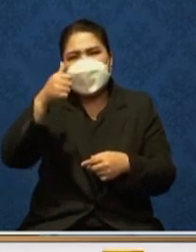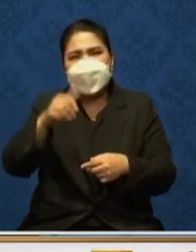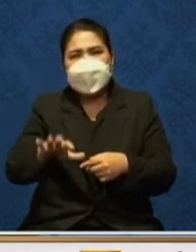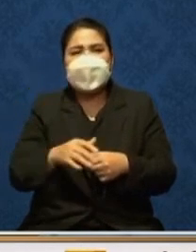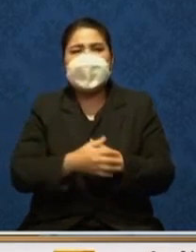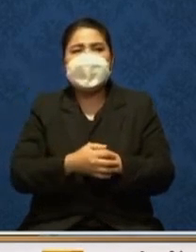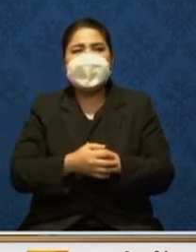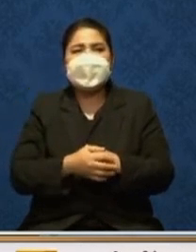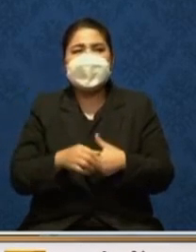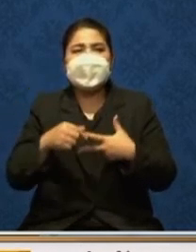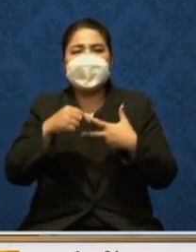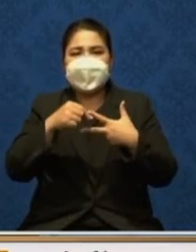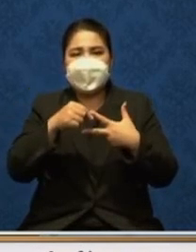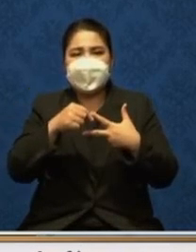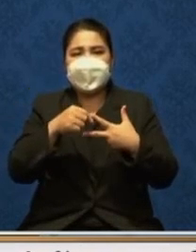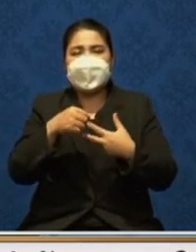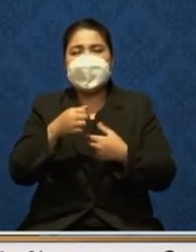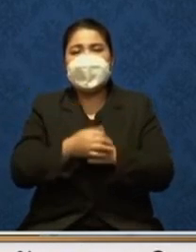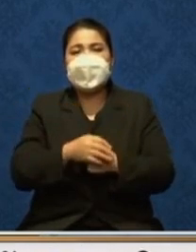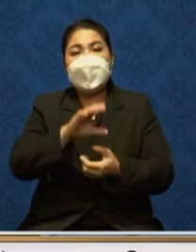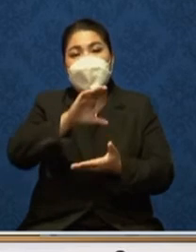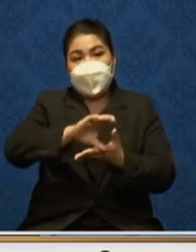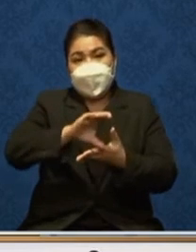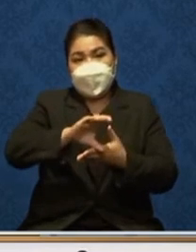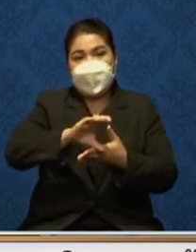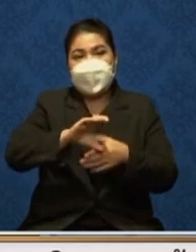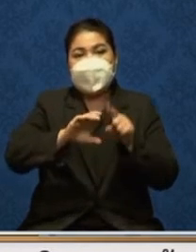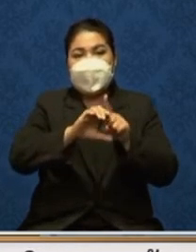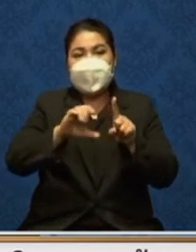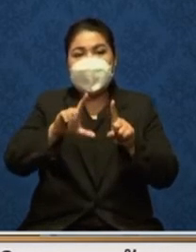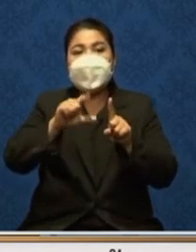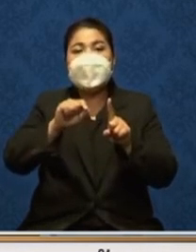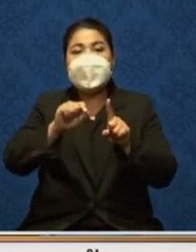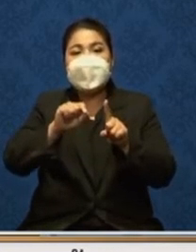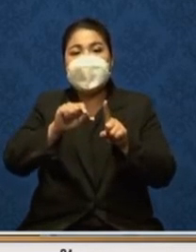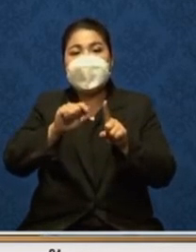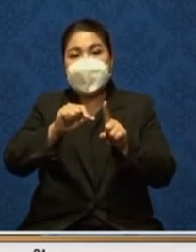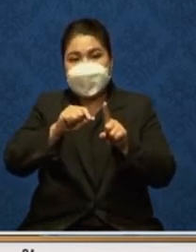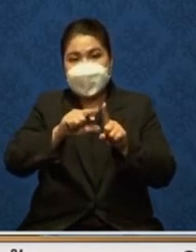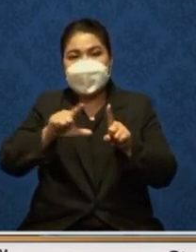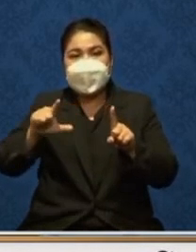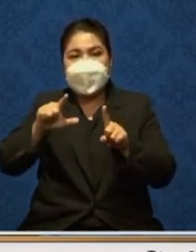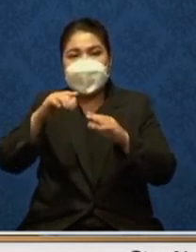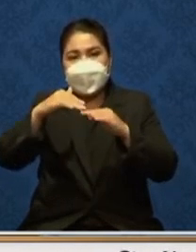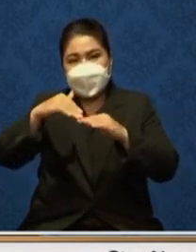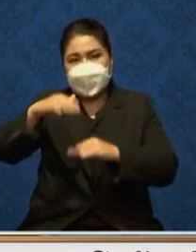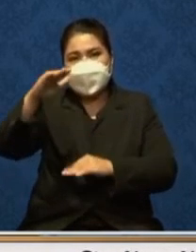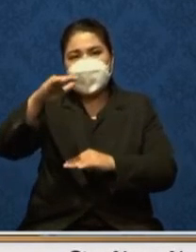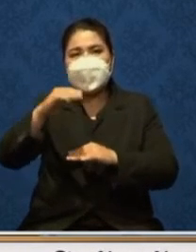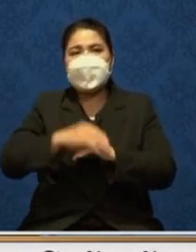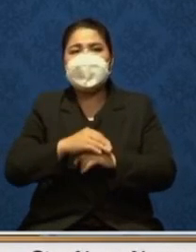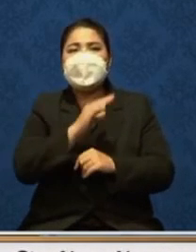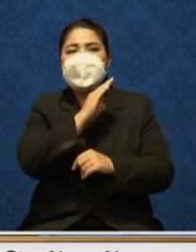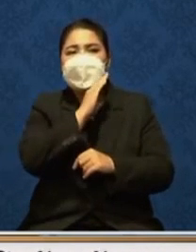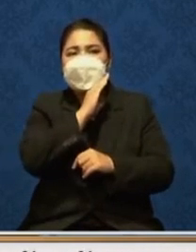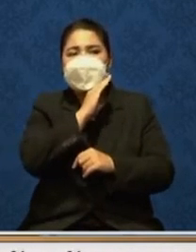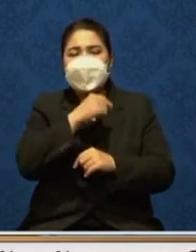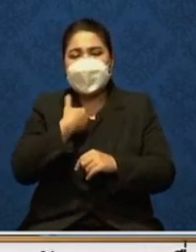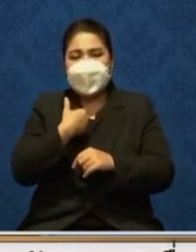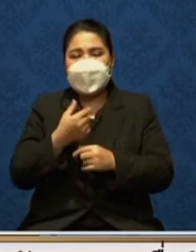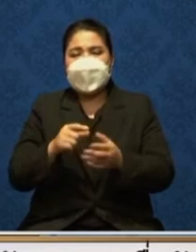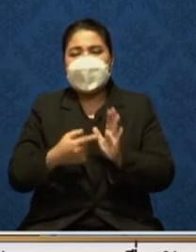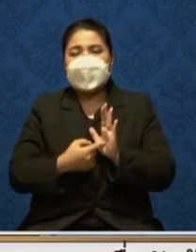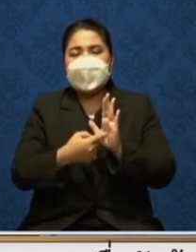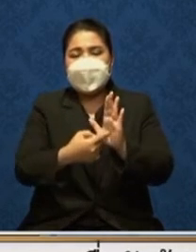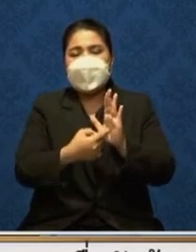2 คือขายเกินราคาทุนสูงกวา 120 ลานบาซึถาเป็กรณณ ผมสมม ว่าตรบ